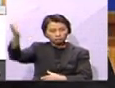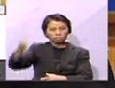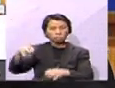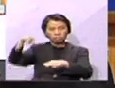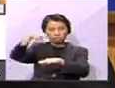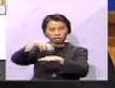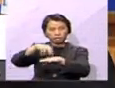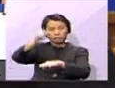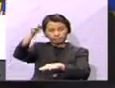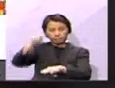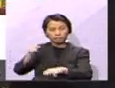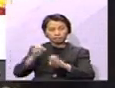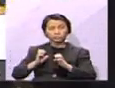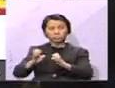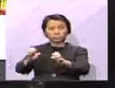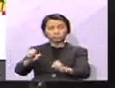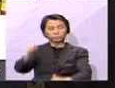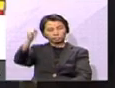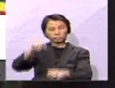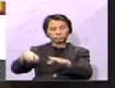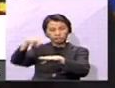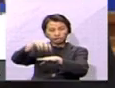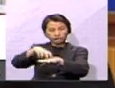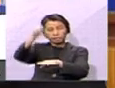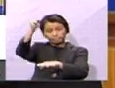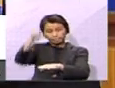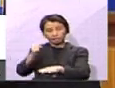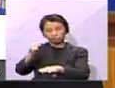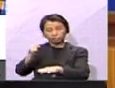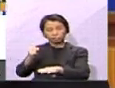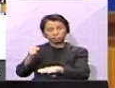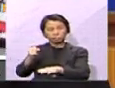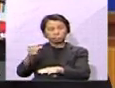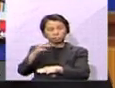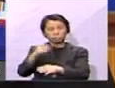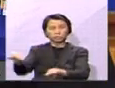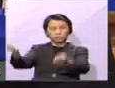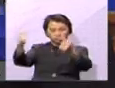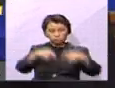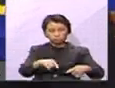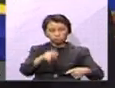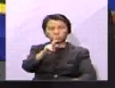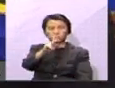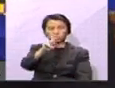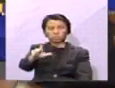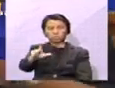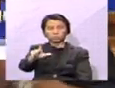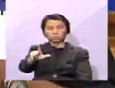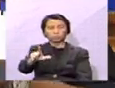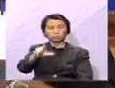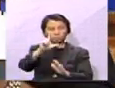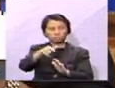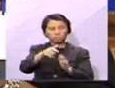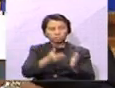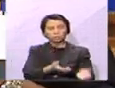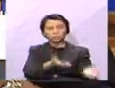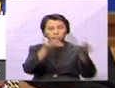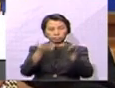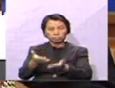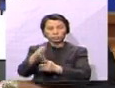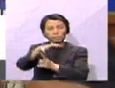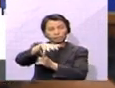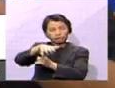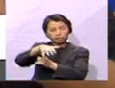menaiki BPR menaiki bas press dan datang ke Kuala Lumpur dan kemudian dia bawa daun